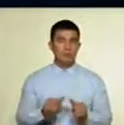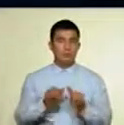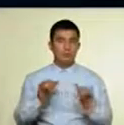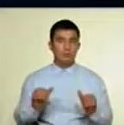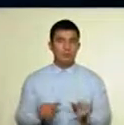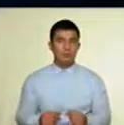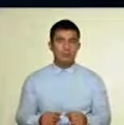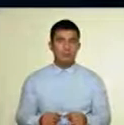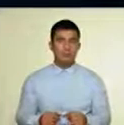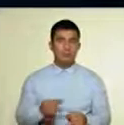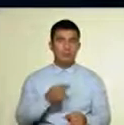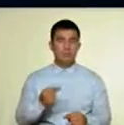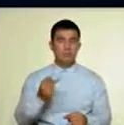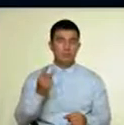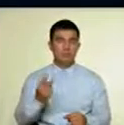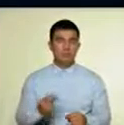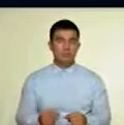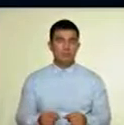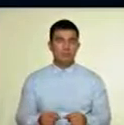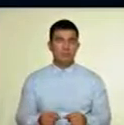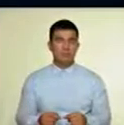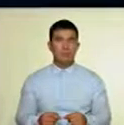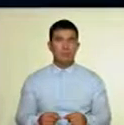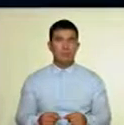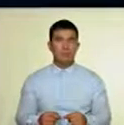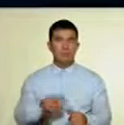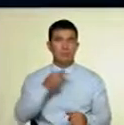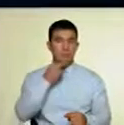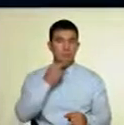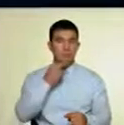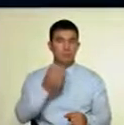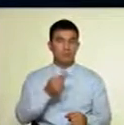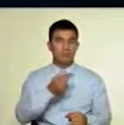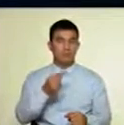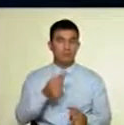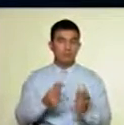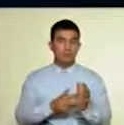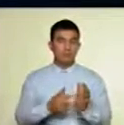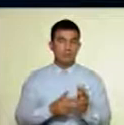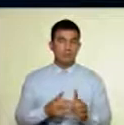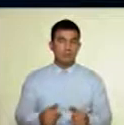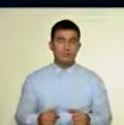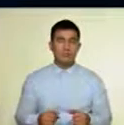ko'paytirilgan minus 2. Demek minus 8.